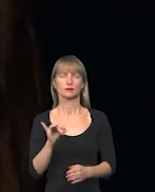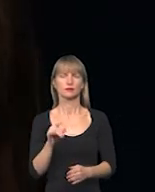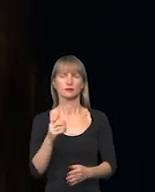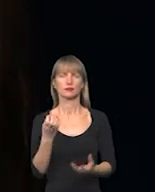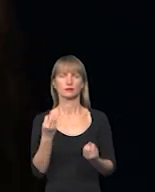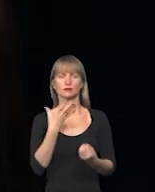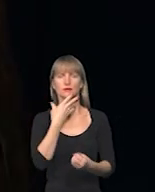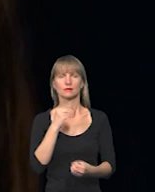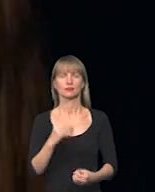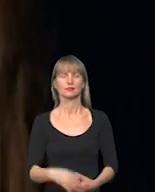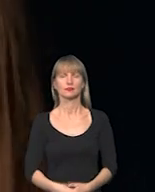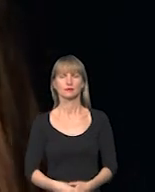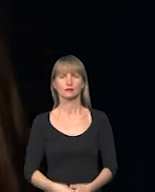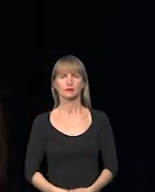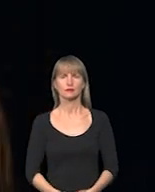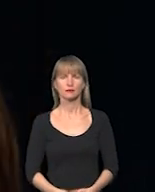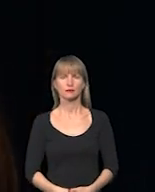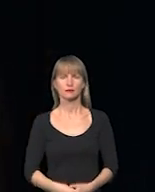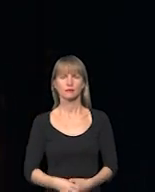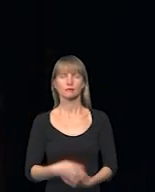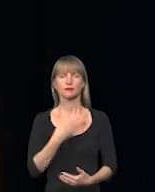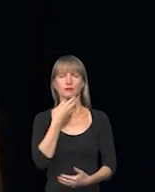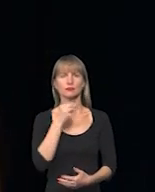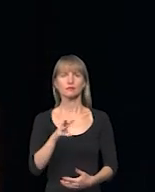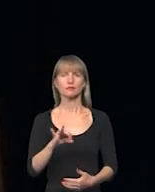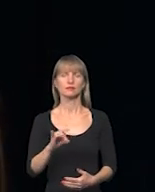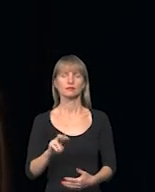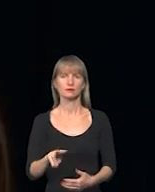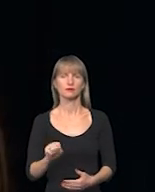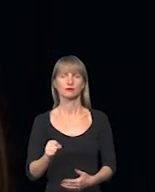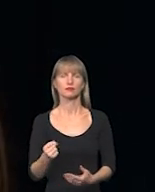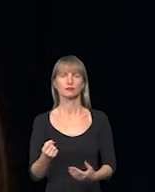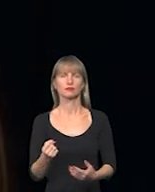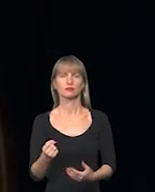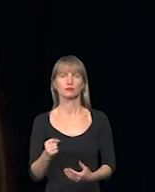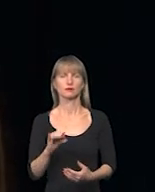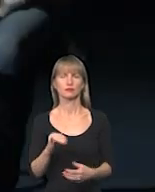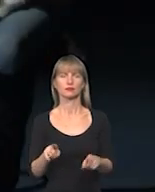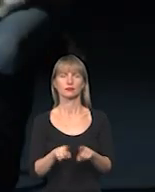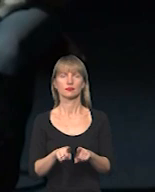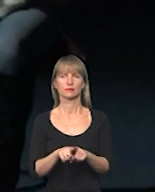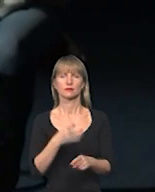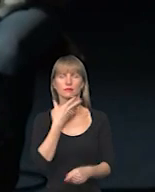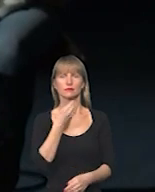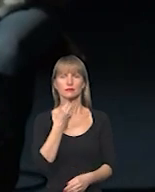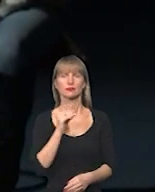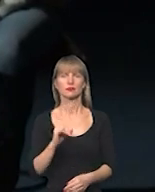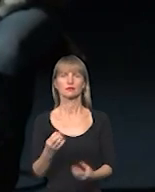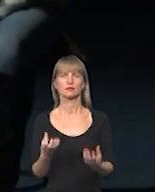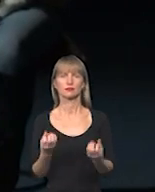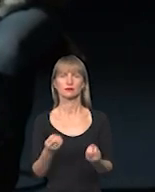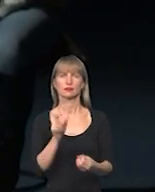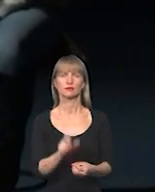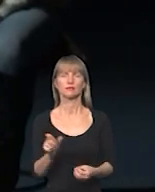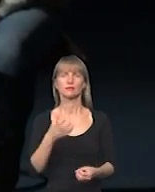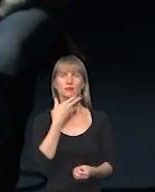дівчата, крім красивого муралу. От, але і мурал також красивий. І ще люди